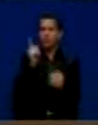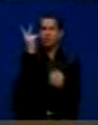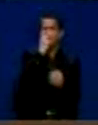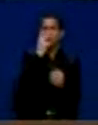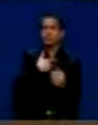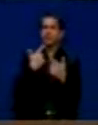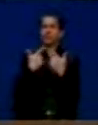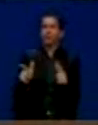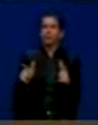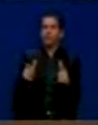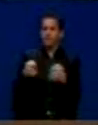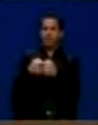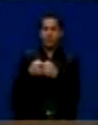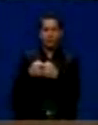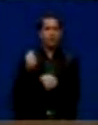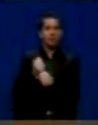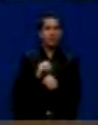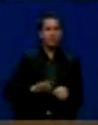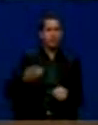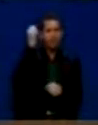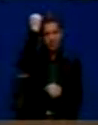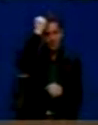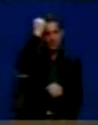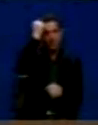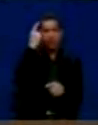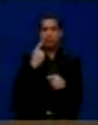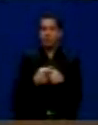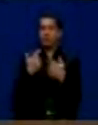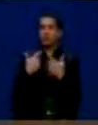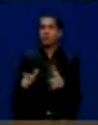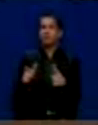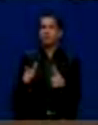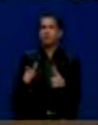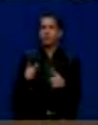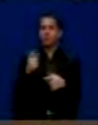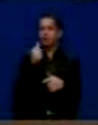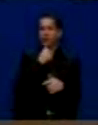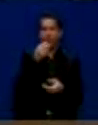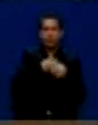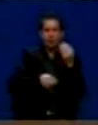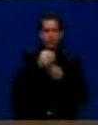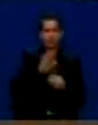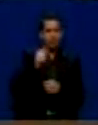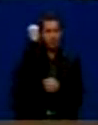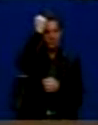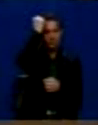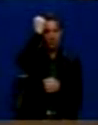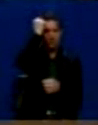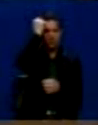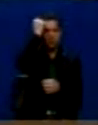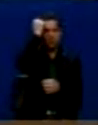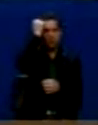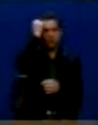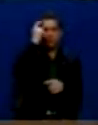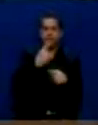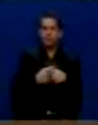lejojmë këto organizata të veprojnë brenda territorit të Kosovës, që t'i lejojmë këto organizata që të kryejnë edhe transaksione financiare brenda Kosovës, dhe të bartin turi farmjeti brenda Kosovës, dhe